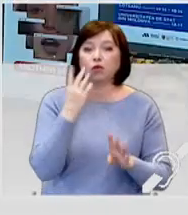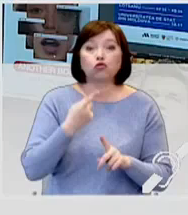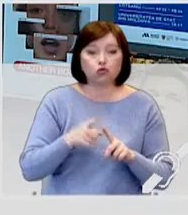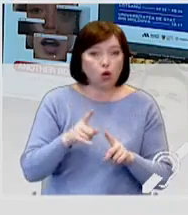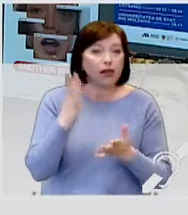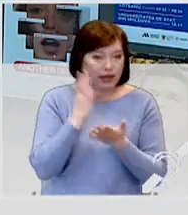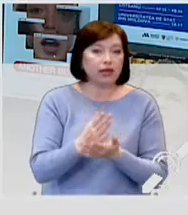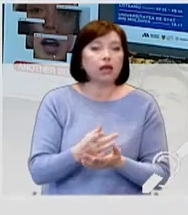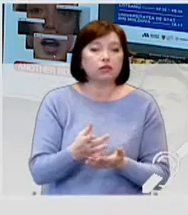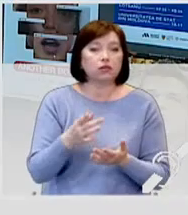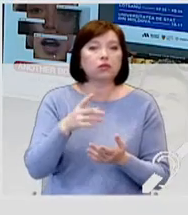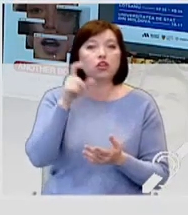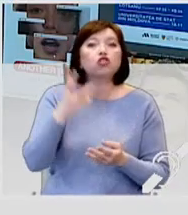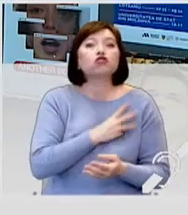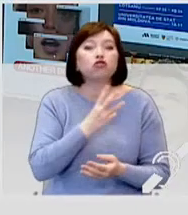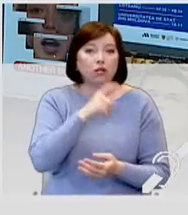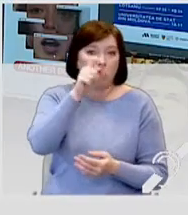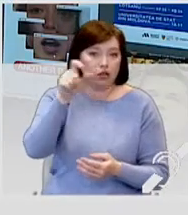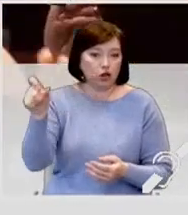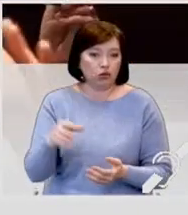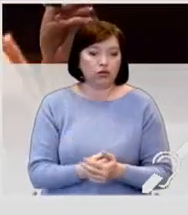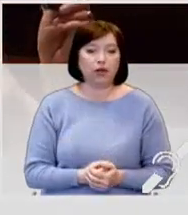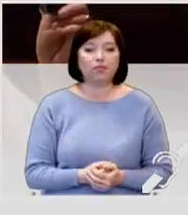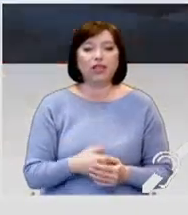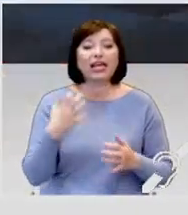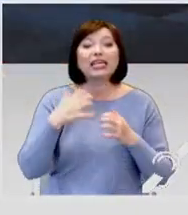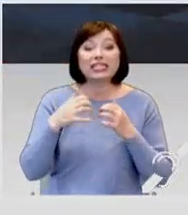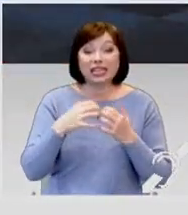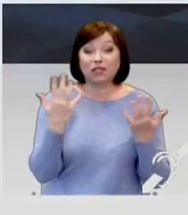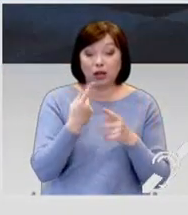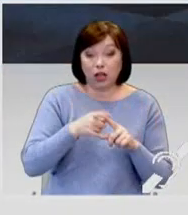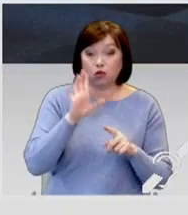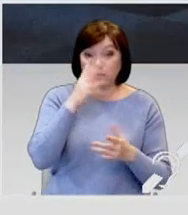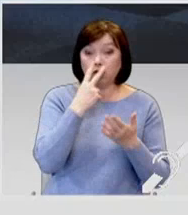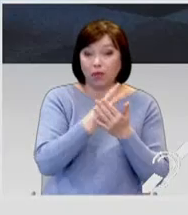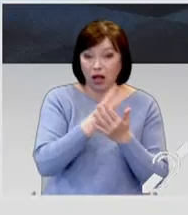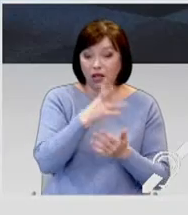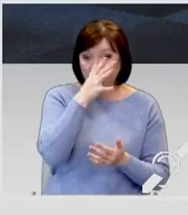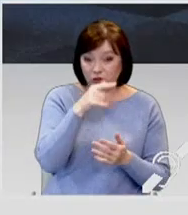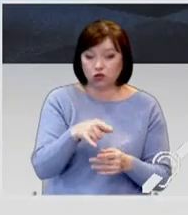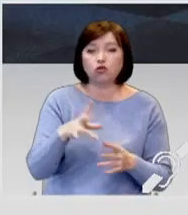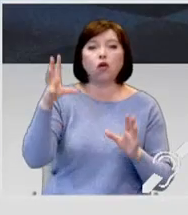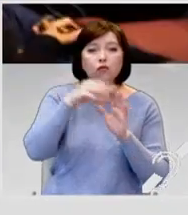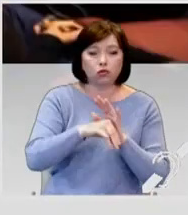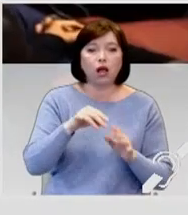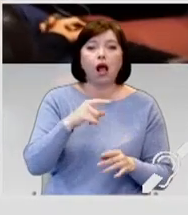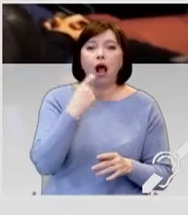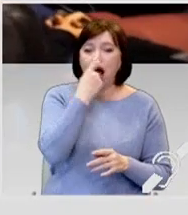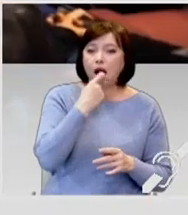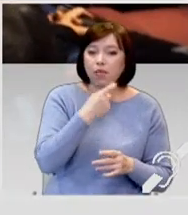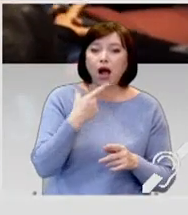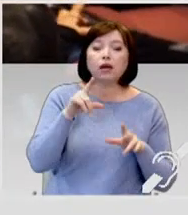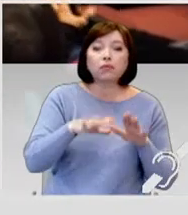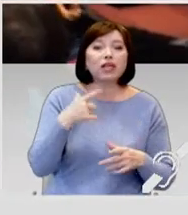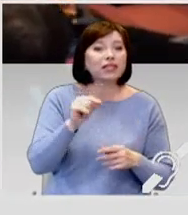o cerere în rândul publicului amator de filme printre filmele care urmează a fi rulate la Chișinău se numără amar locul unde